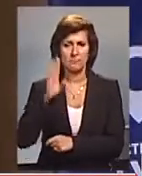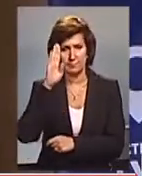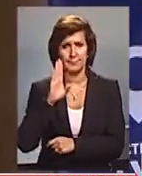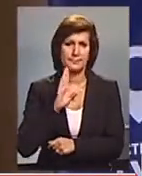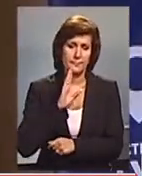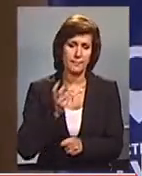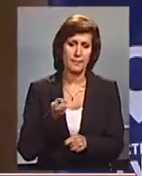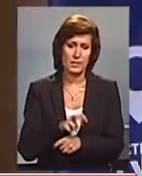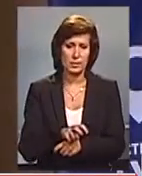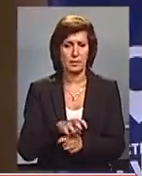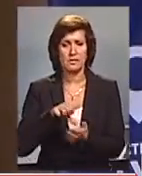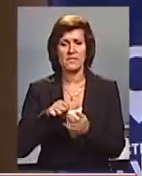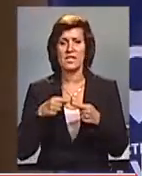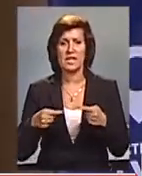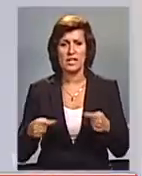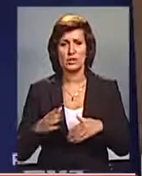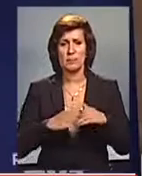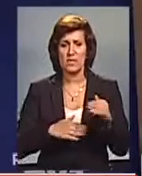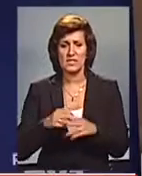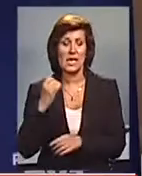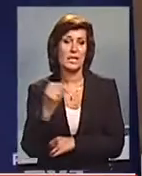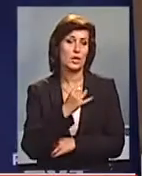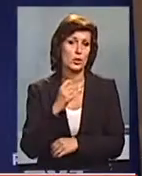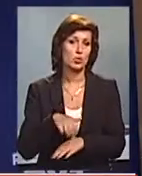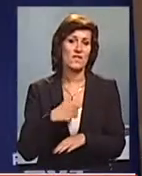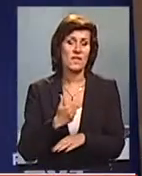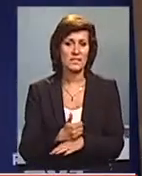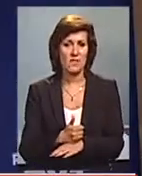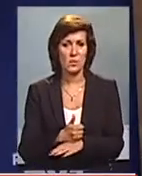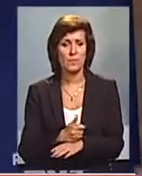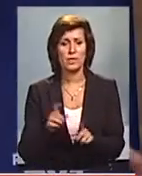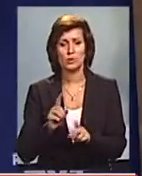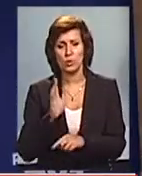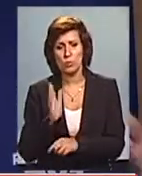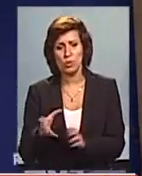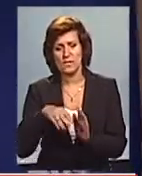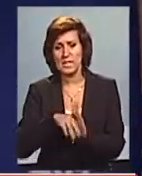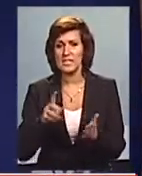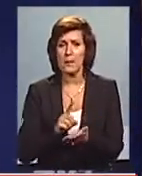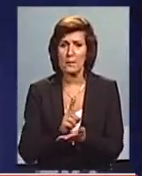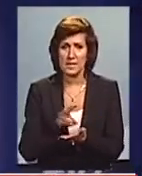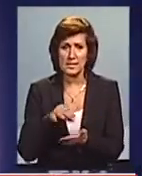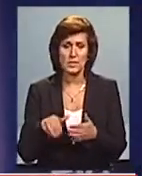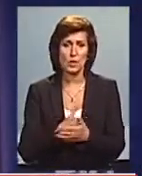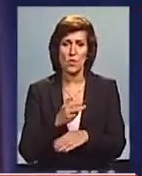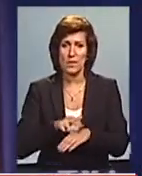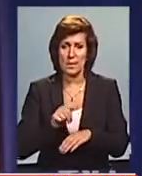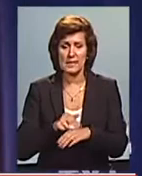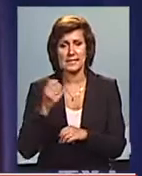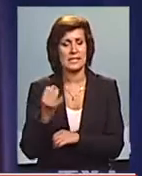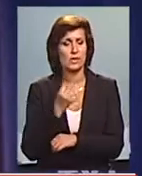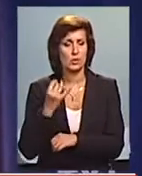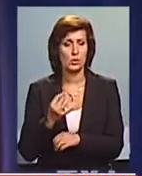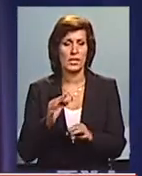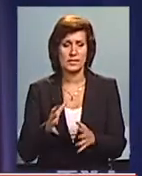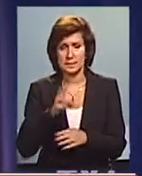дівчат. Прийшли представники різних професій. Інтересуються в основному, що буде входити в обов'язки нової поліції.